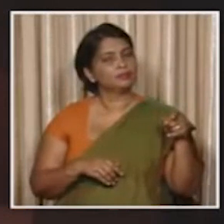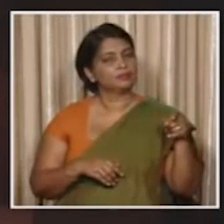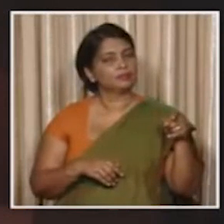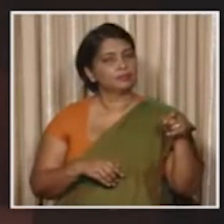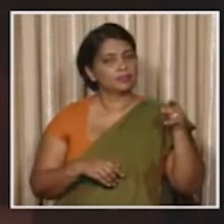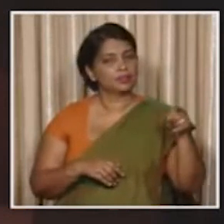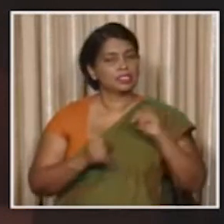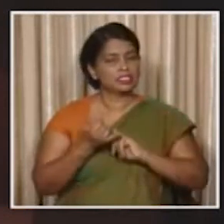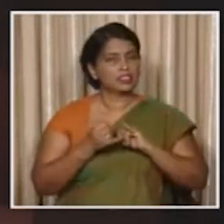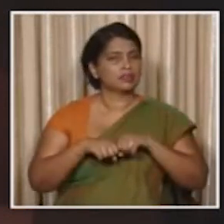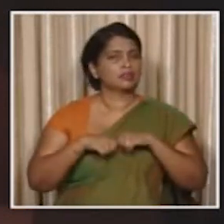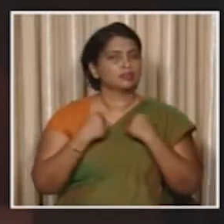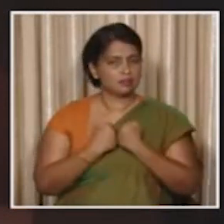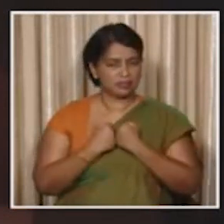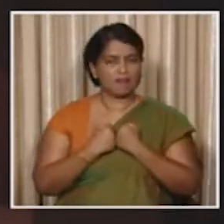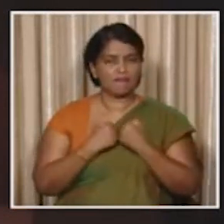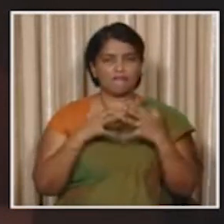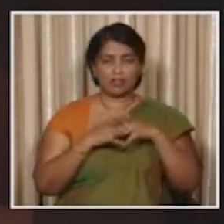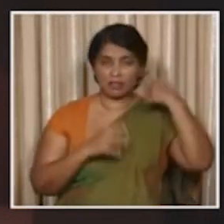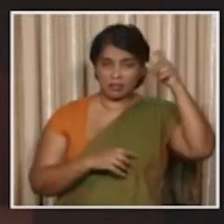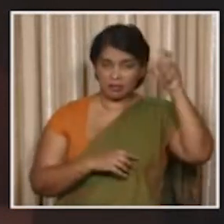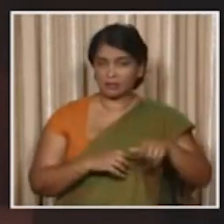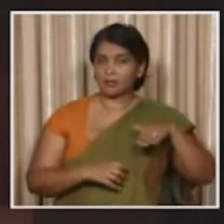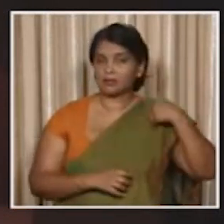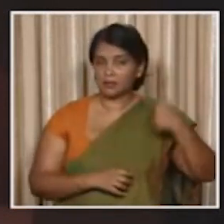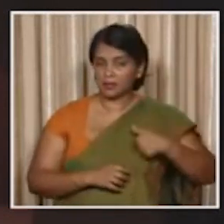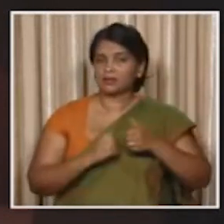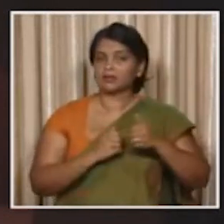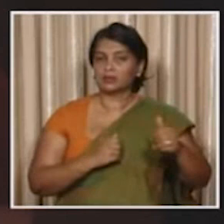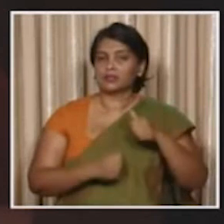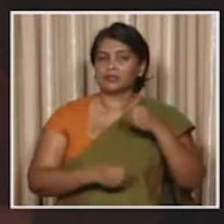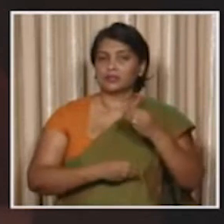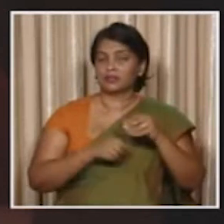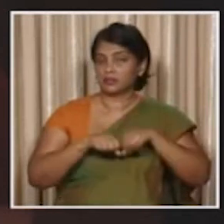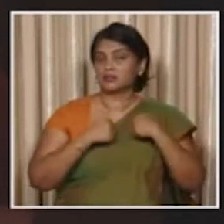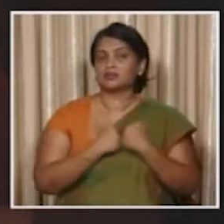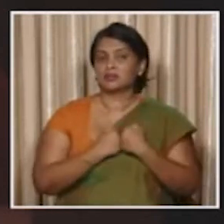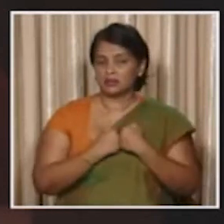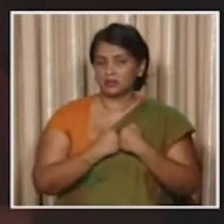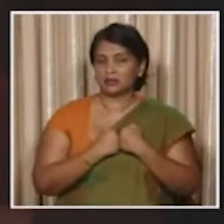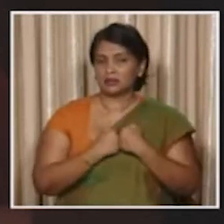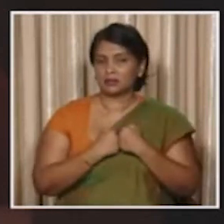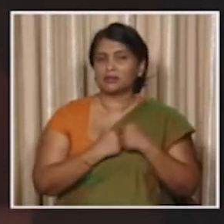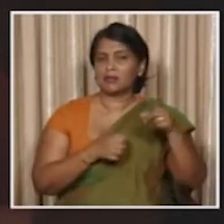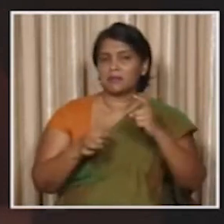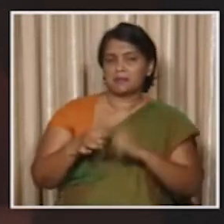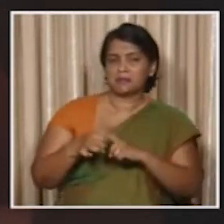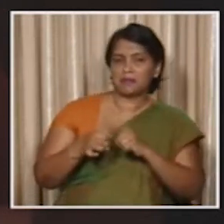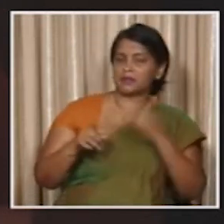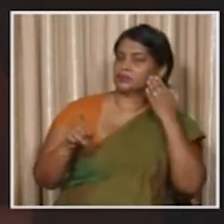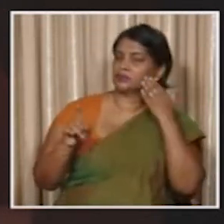ඒ සෙලින් ෆවුන්ඩේෂන් එක ඒ වඳුරාගල මැතිණියගේ ප්‍රධානත්වයෙන් ක්‍රියාත්මක වෙන සෙලින් ෆවුන්ඩේෂන් එක මේ ප්‍රශ්නය